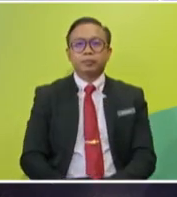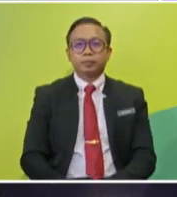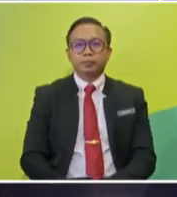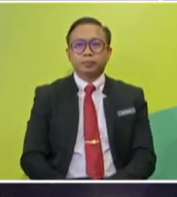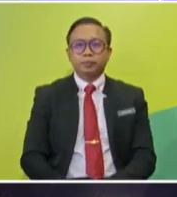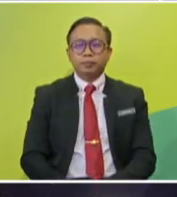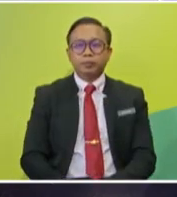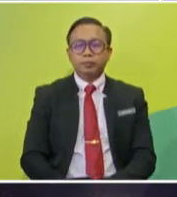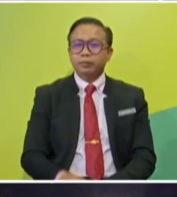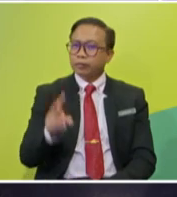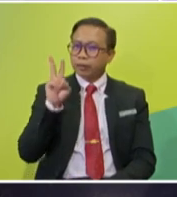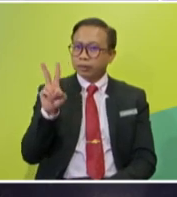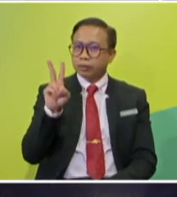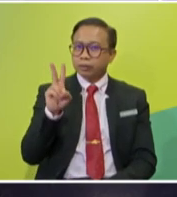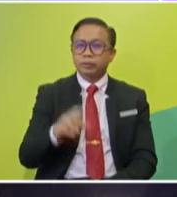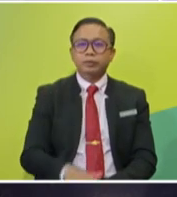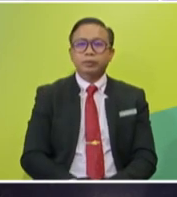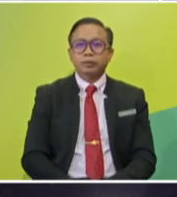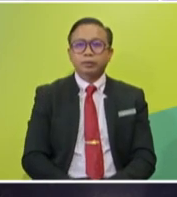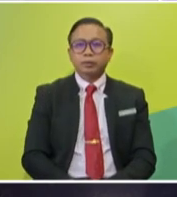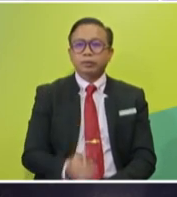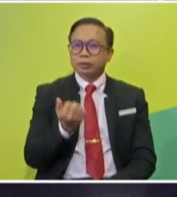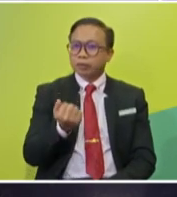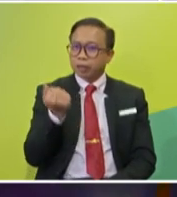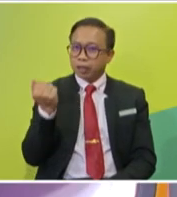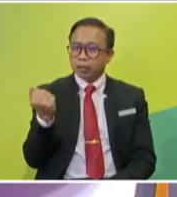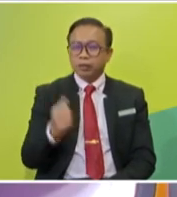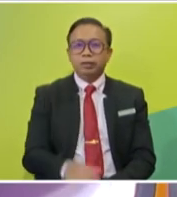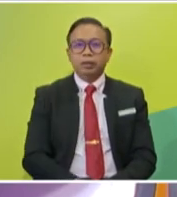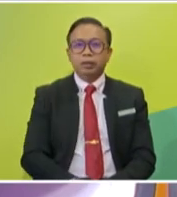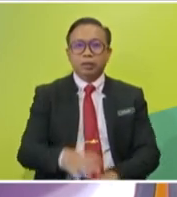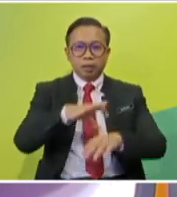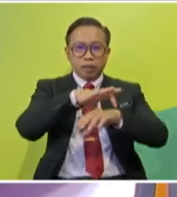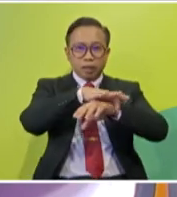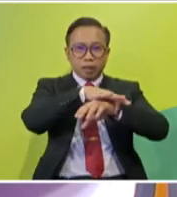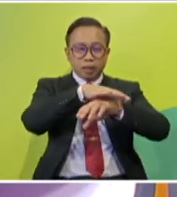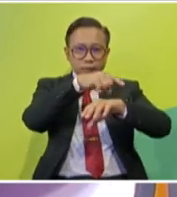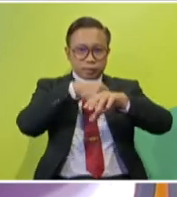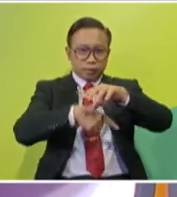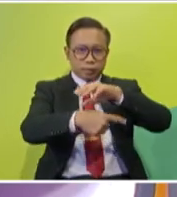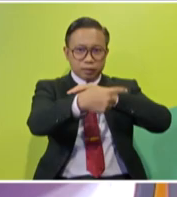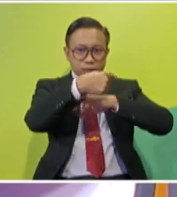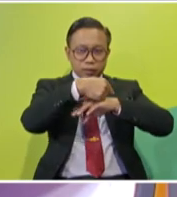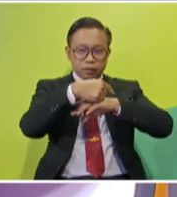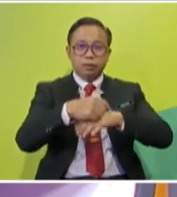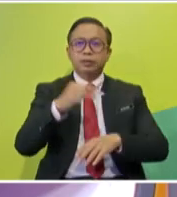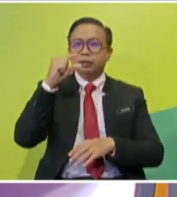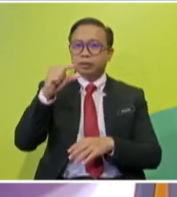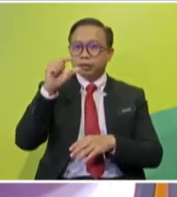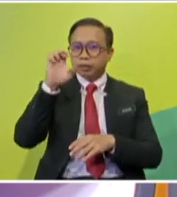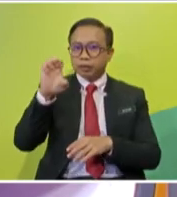yang kedua ialah gelang gelang gelang gelang